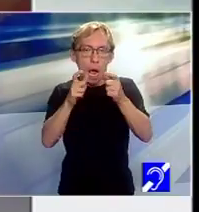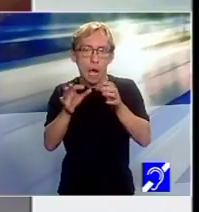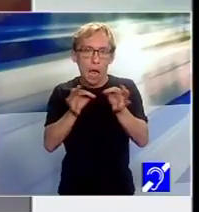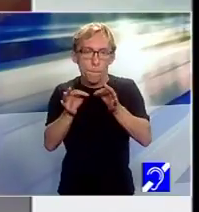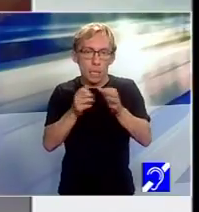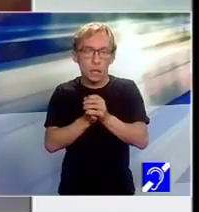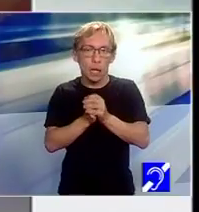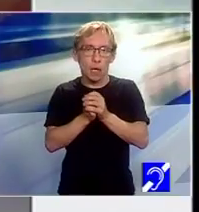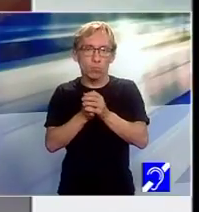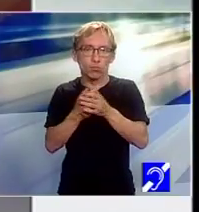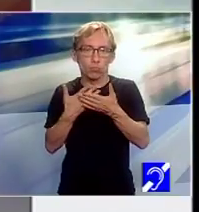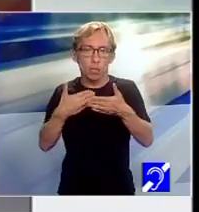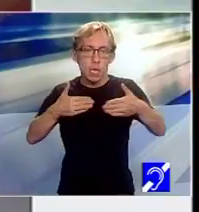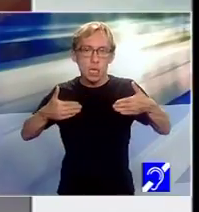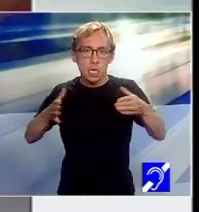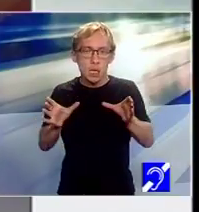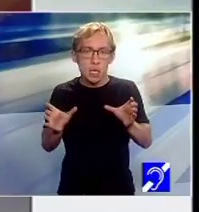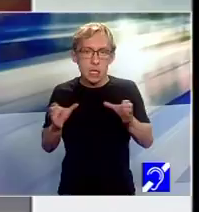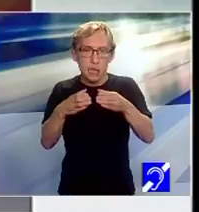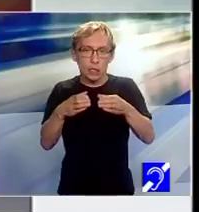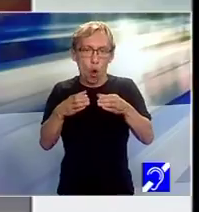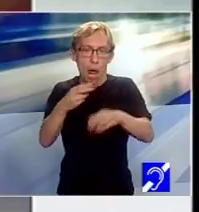la izolarea spitalului,